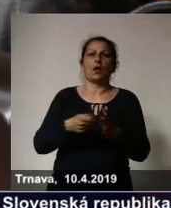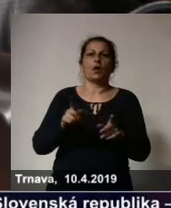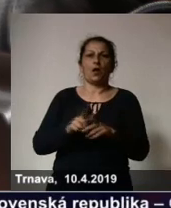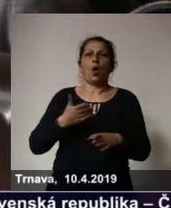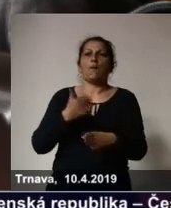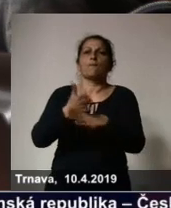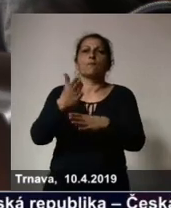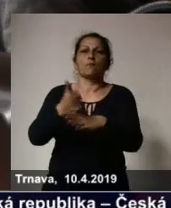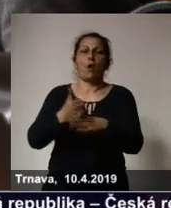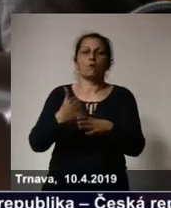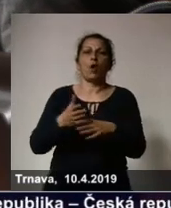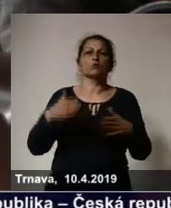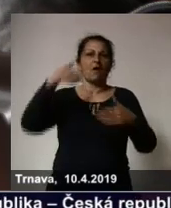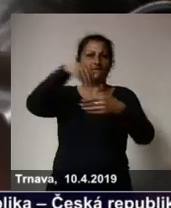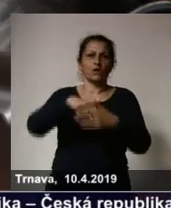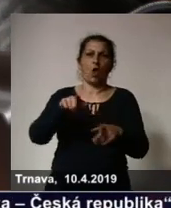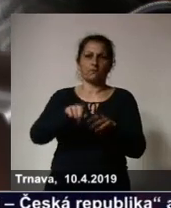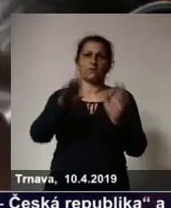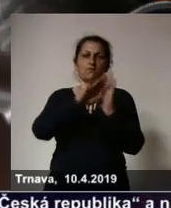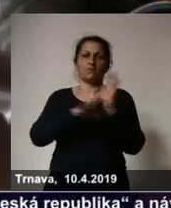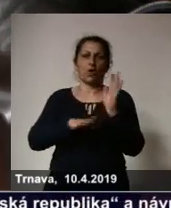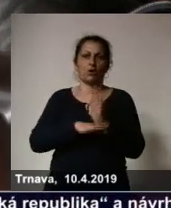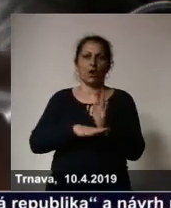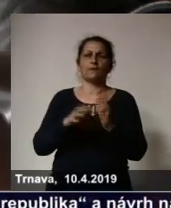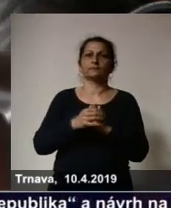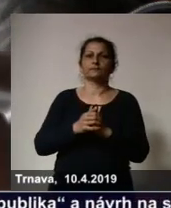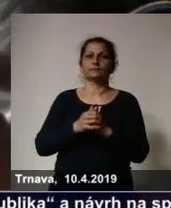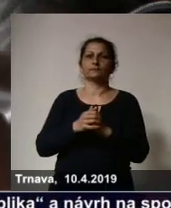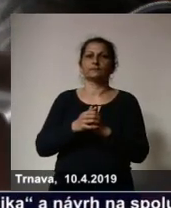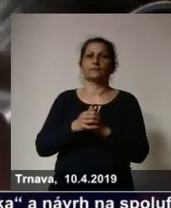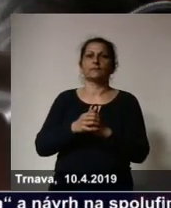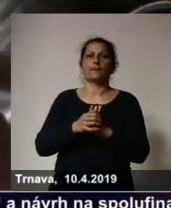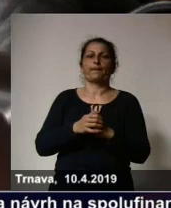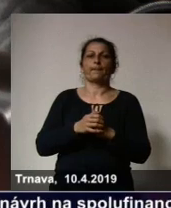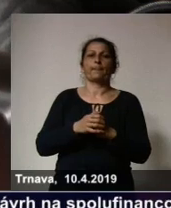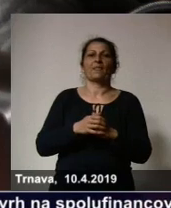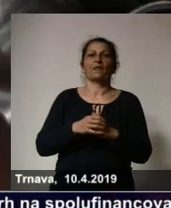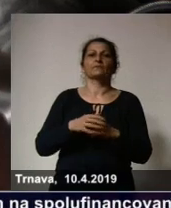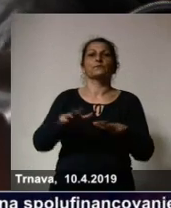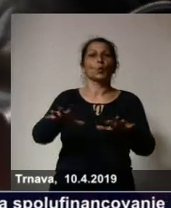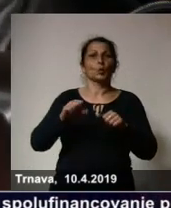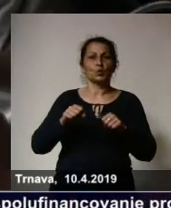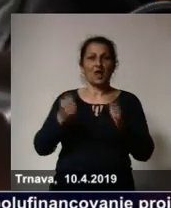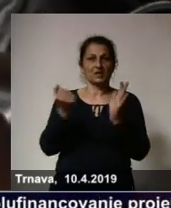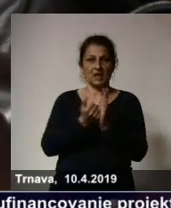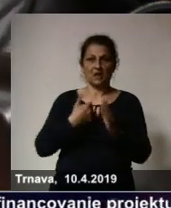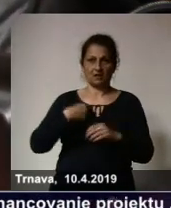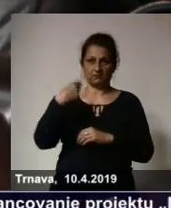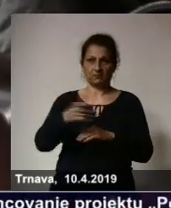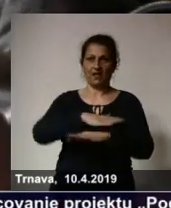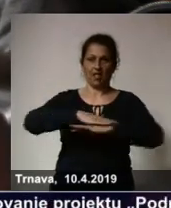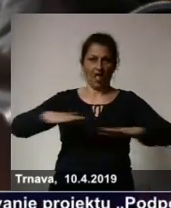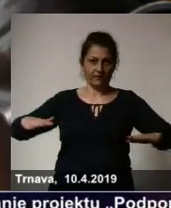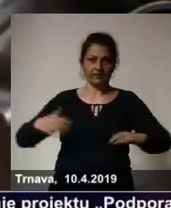pomoci v rámci tohoto programu. A v plnom znení je uznesenie rozdané v laviciach. Otváram k tomuto